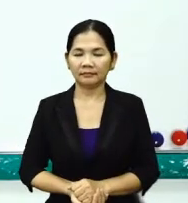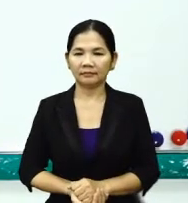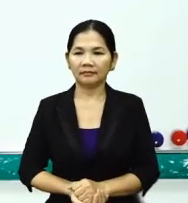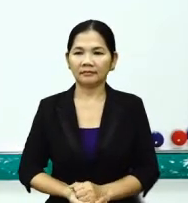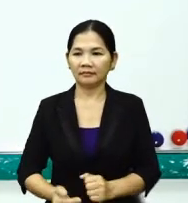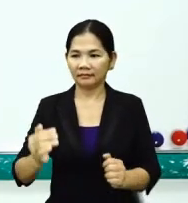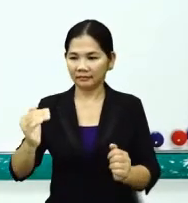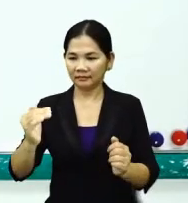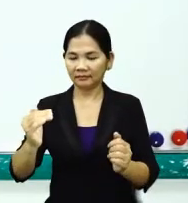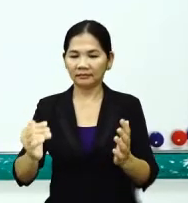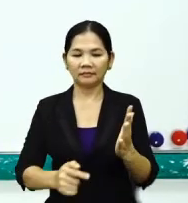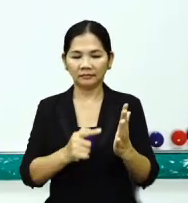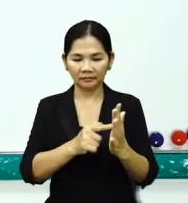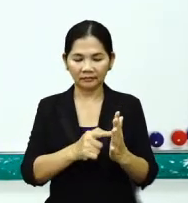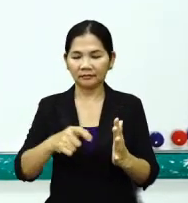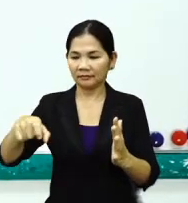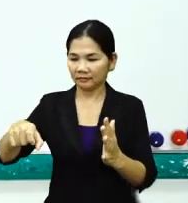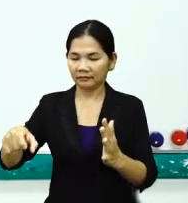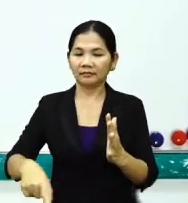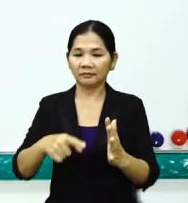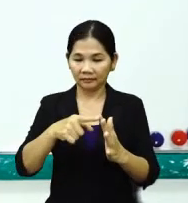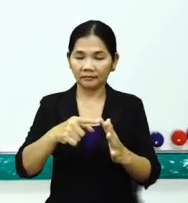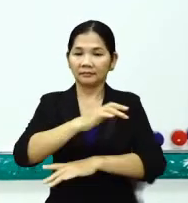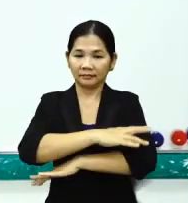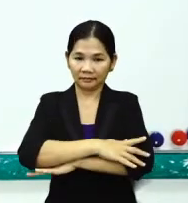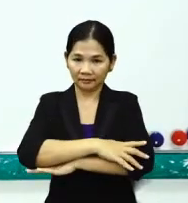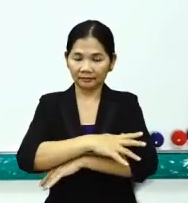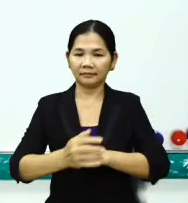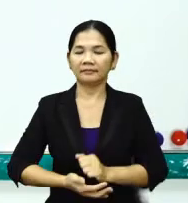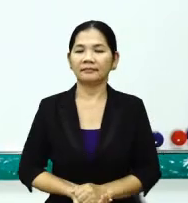sổ phí tùm nì